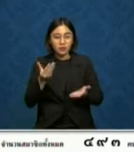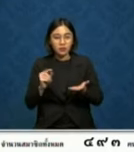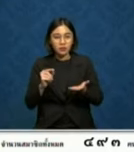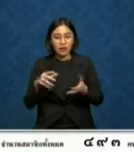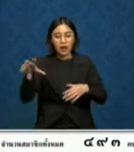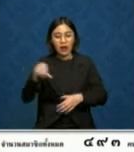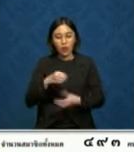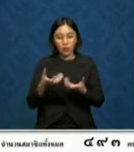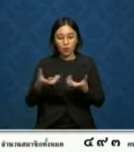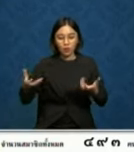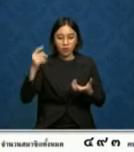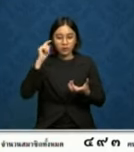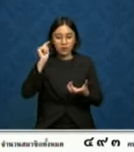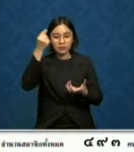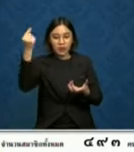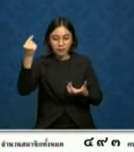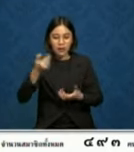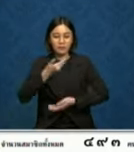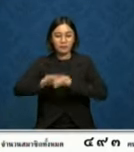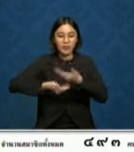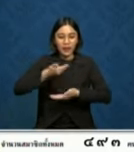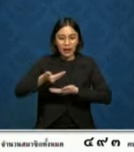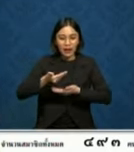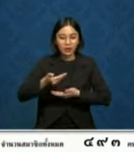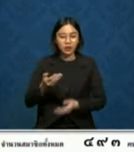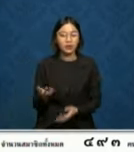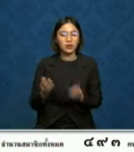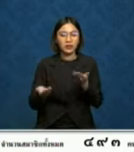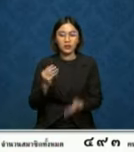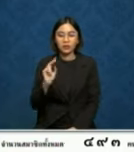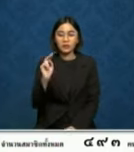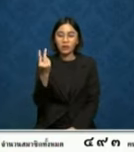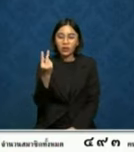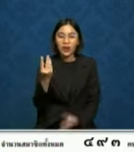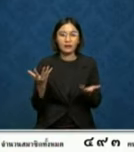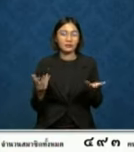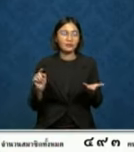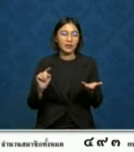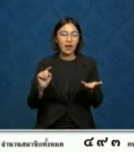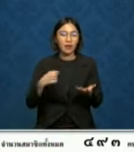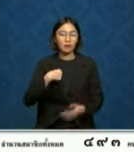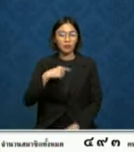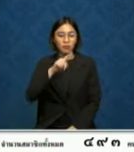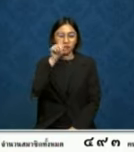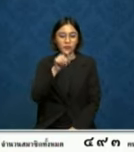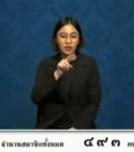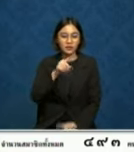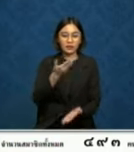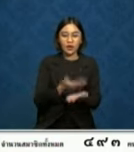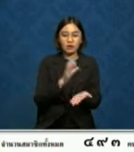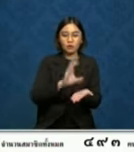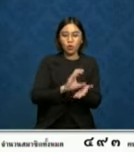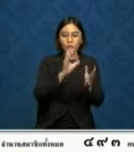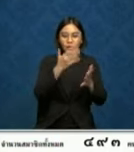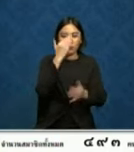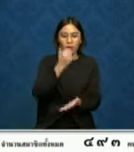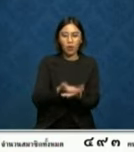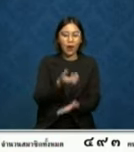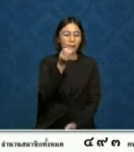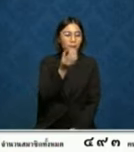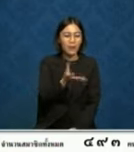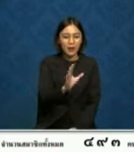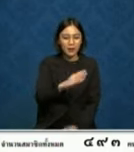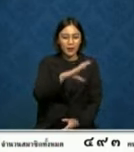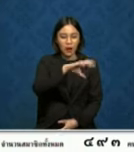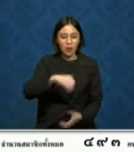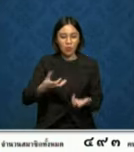ผลิตภัณฑ์ที่มีความสร้างสรรค์อยู่แล้วออกไปขายหรือทั้ง 2อย่างอย่างใดอย่างหนึ่งนะครับผมไม่ได้ติดใจจในงบประมาณมันไม่ได้มากขนาดนั้นที่เรา